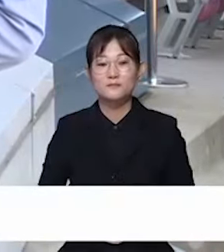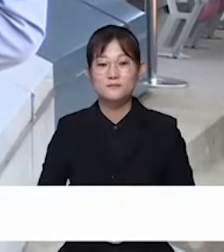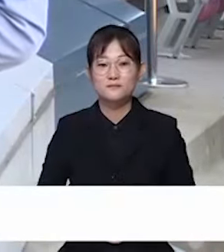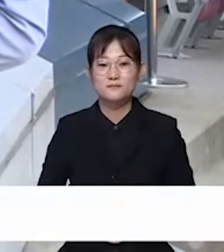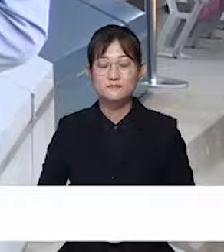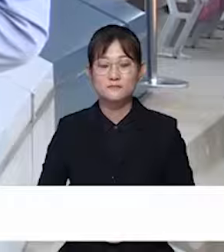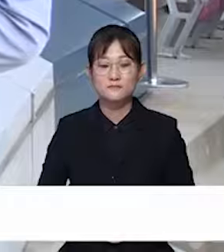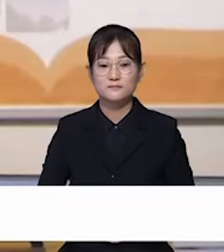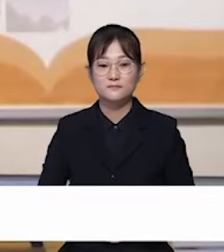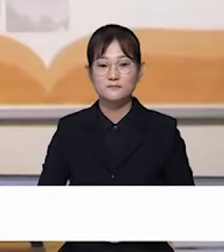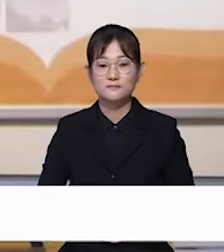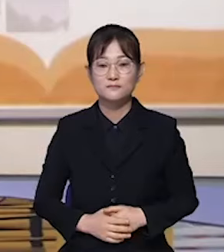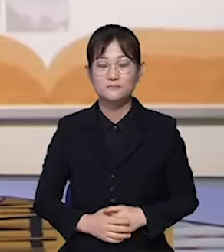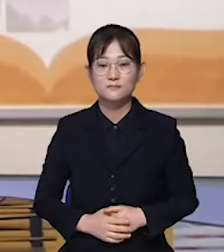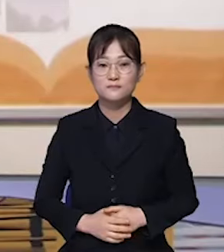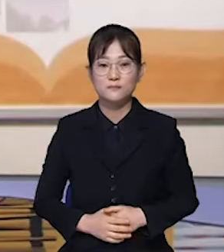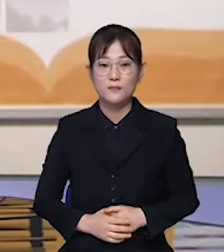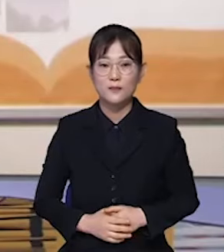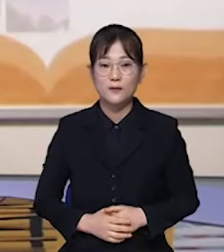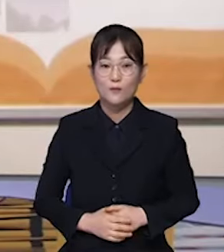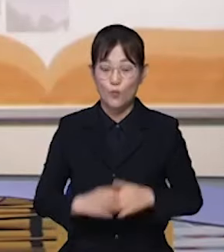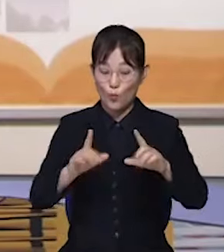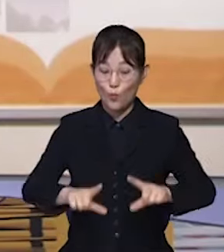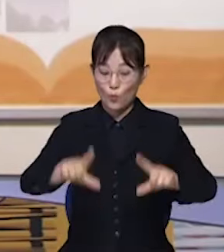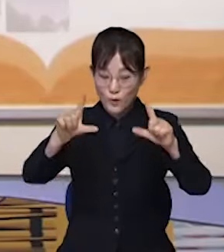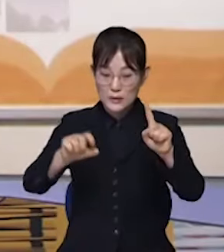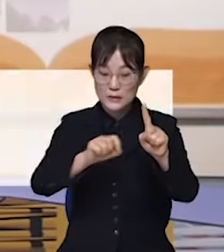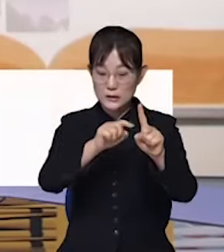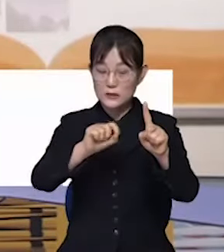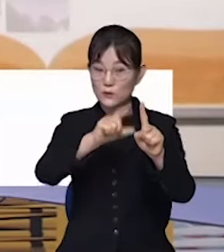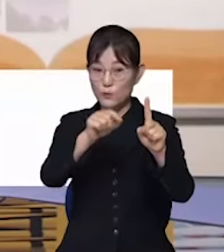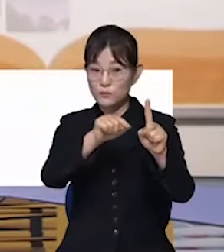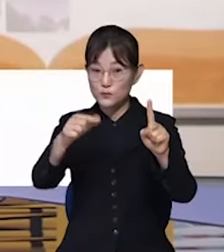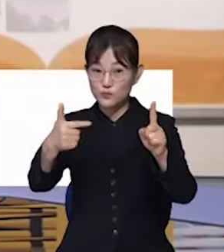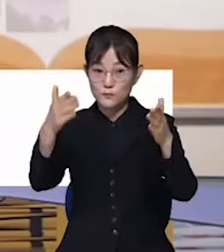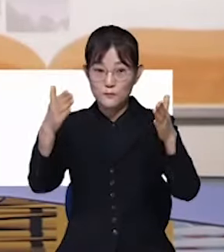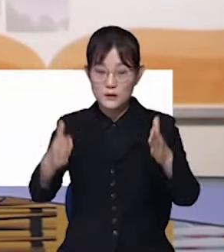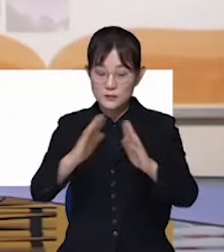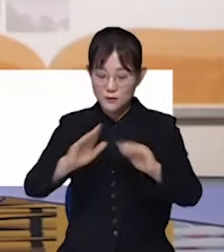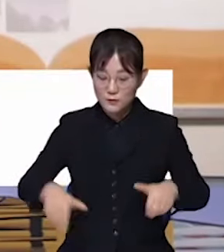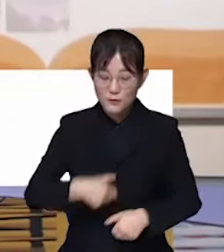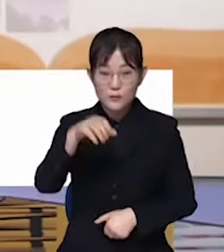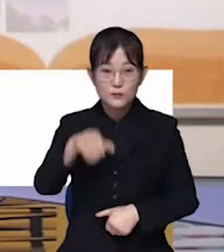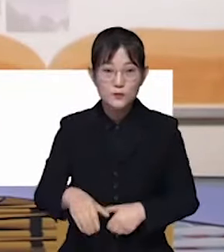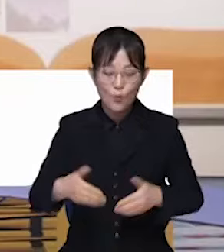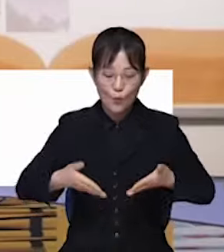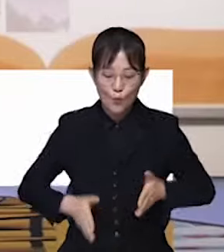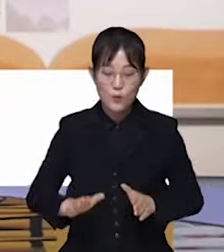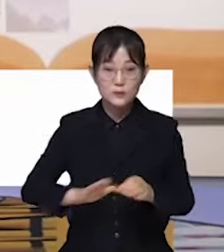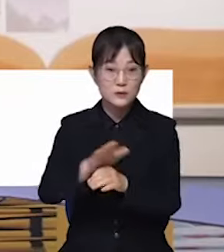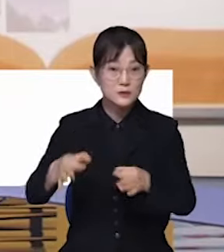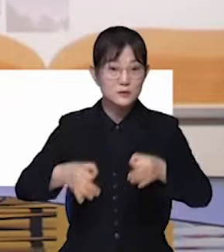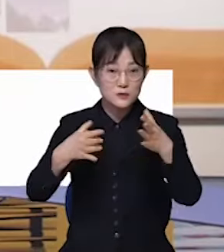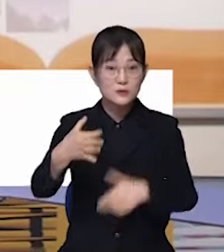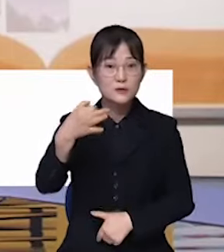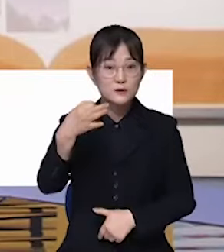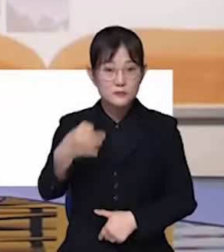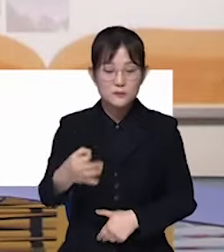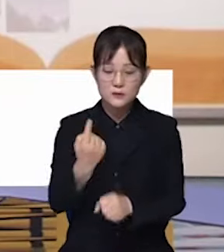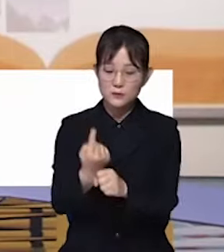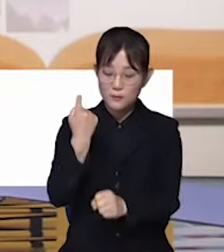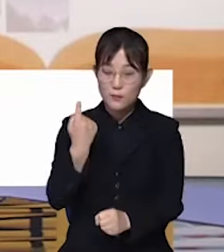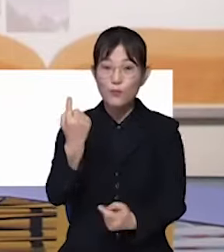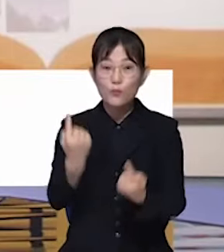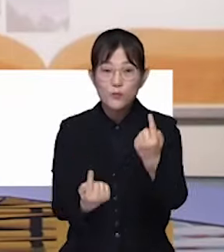고영민입니다. 올 상반기 전남도와 전남 지역 기초단체 고향사랑기부금 모금액이 지난해 같은